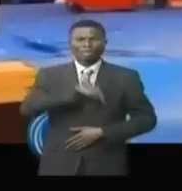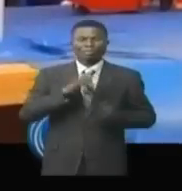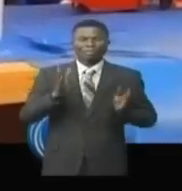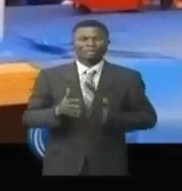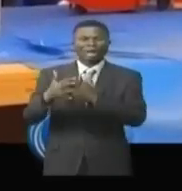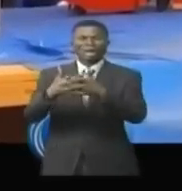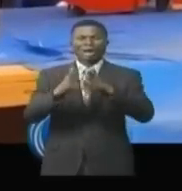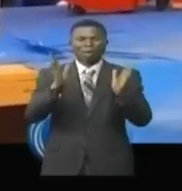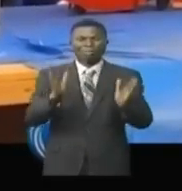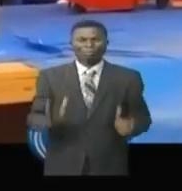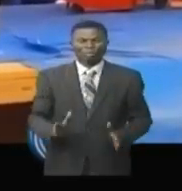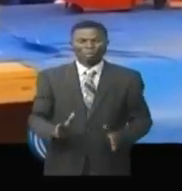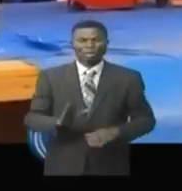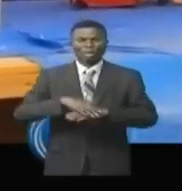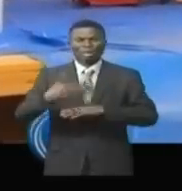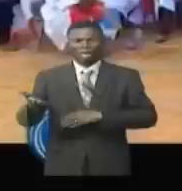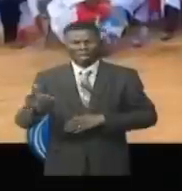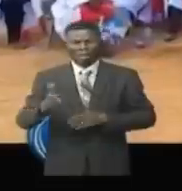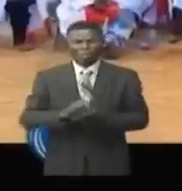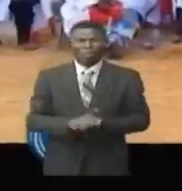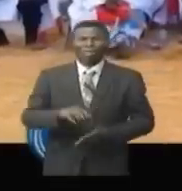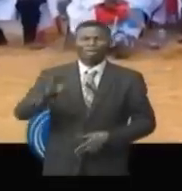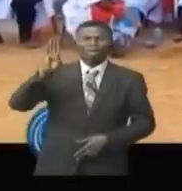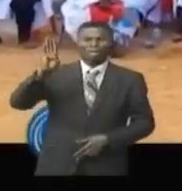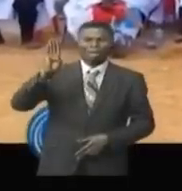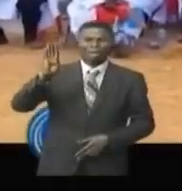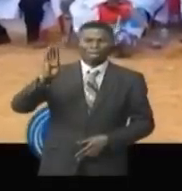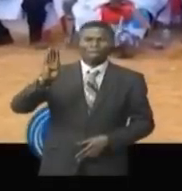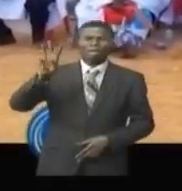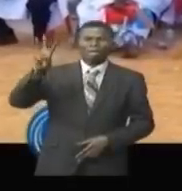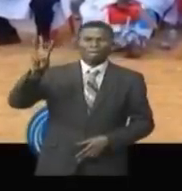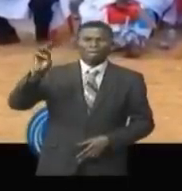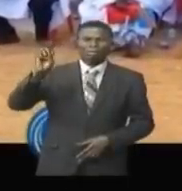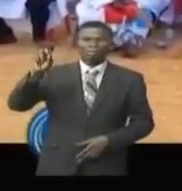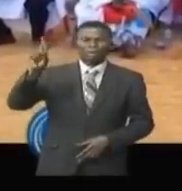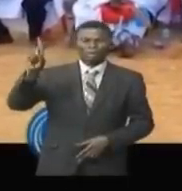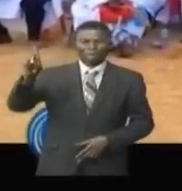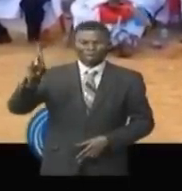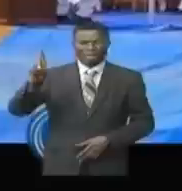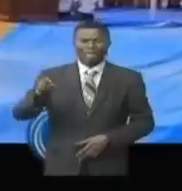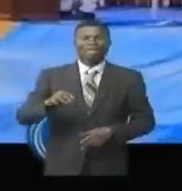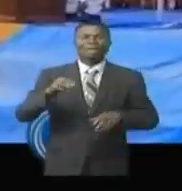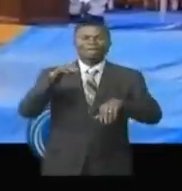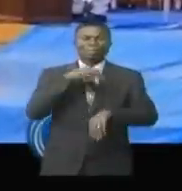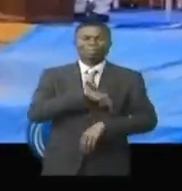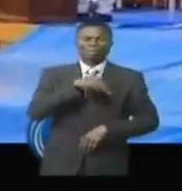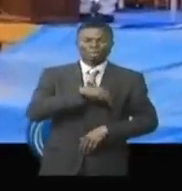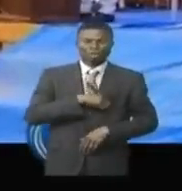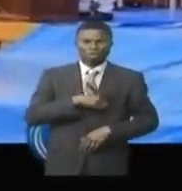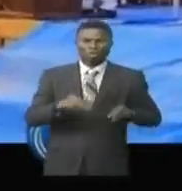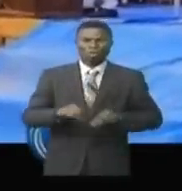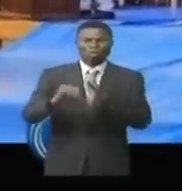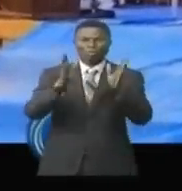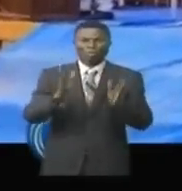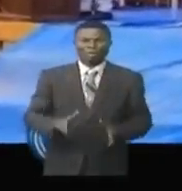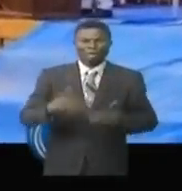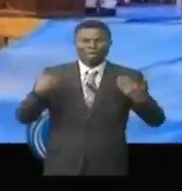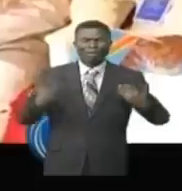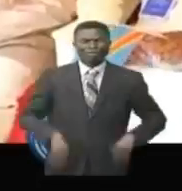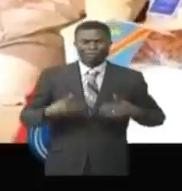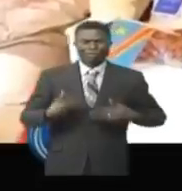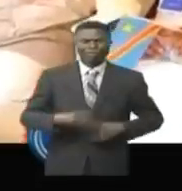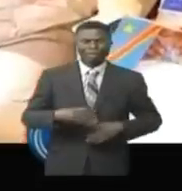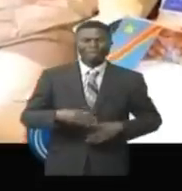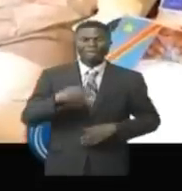américains après la mission de Wembo Nyama en 1914, la mission méthodiste de Tunda a célébré 100